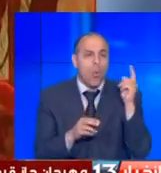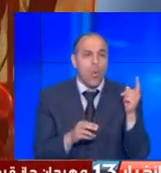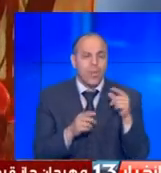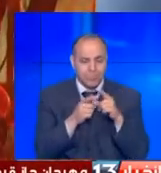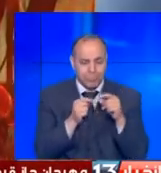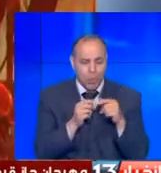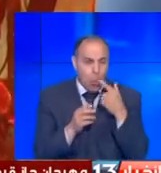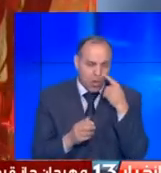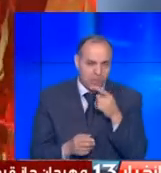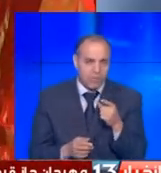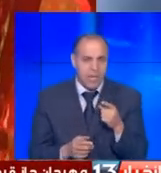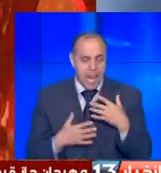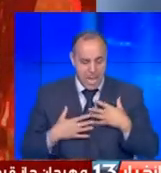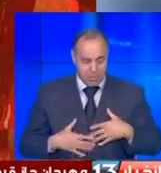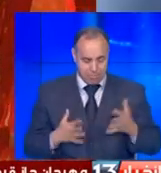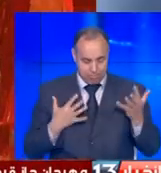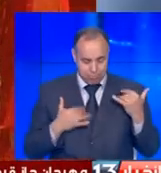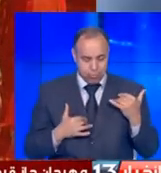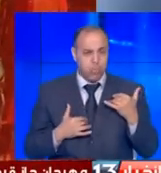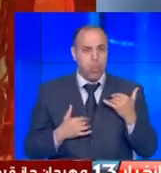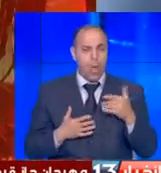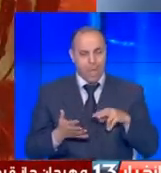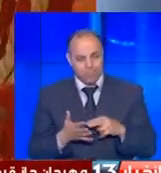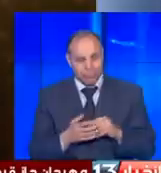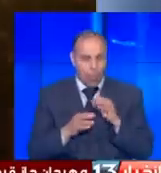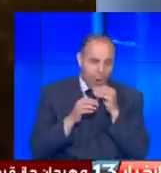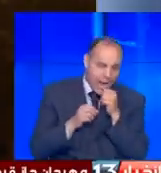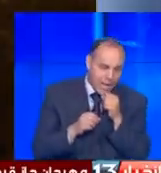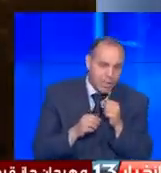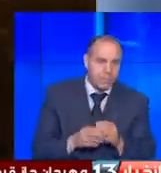تفاصيله المشهدية من لباس تقليدي ورقص وغناء.